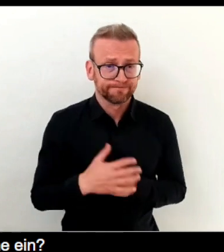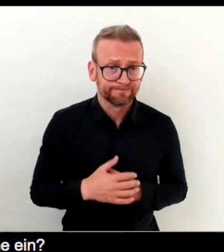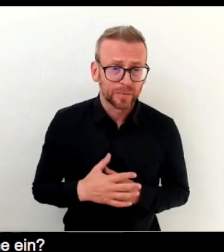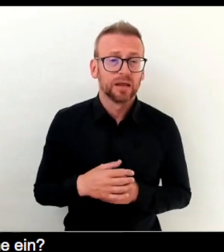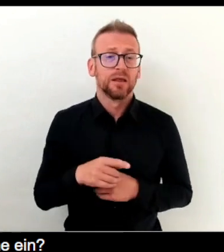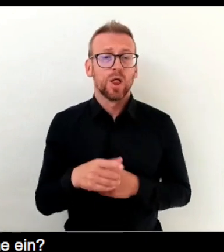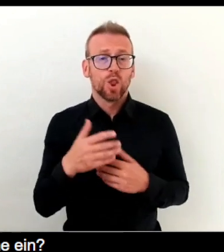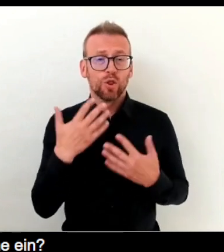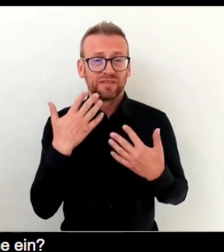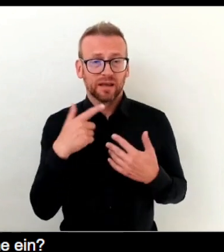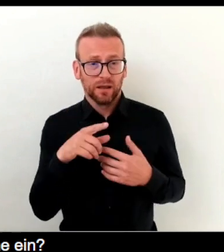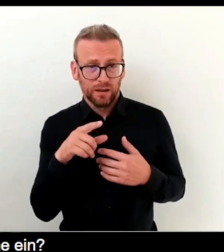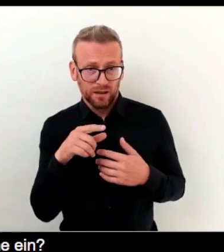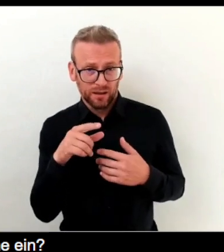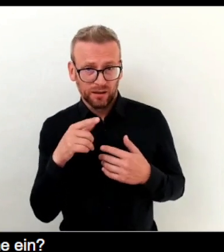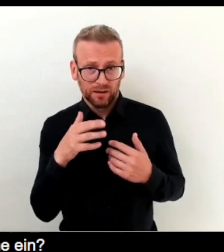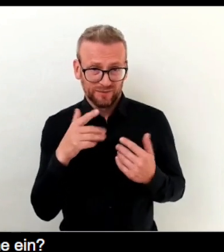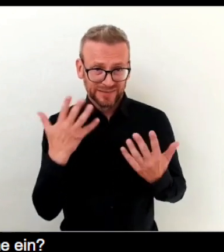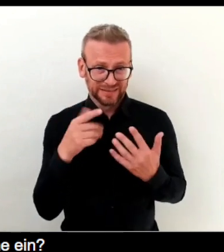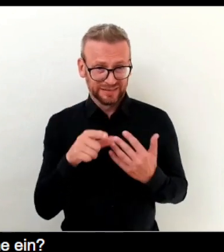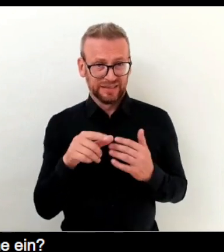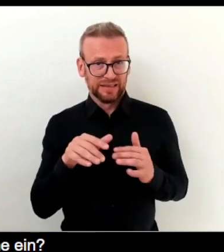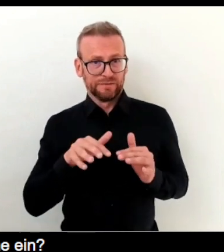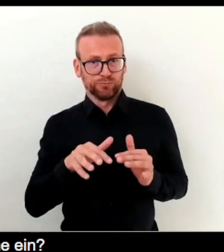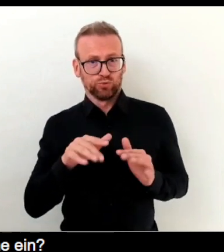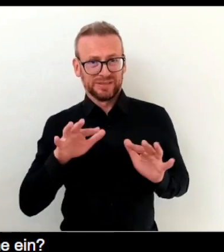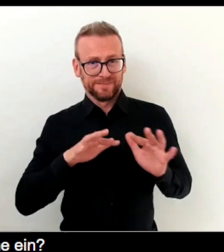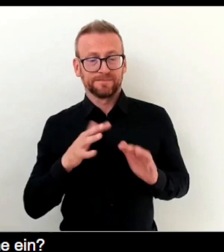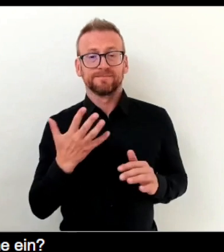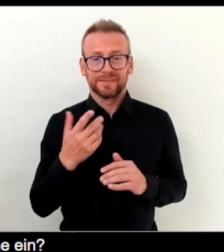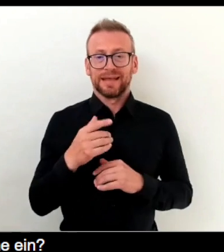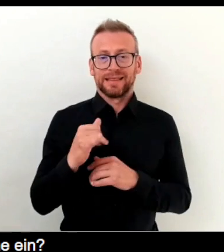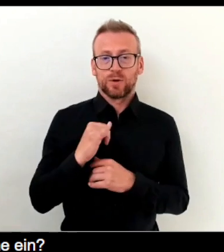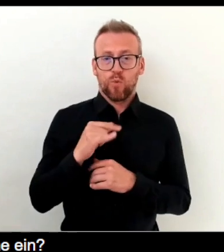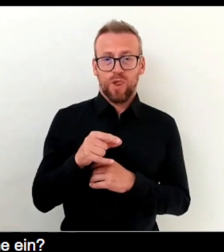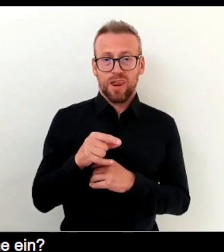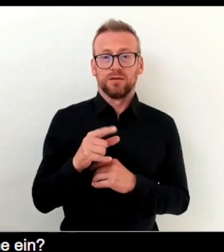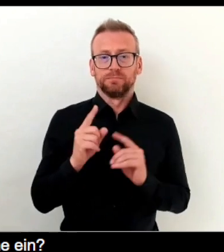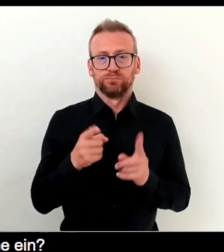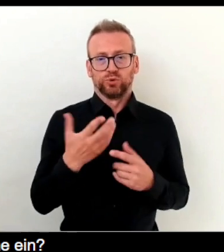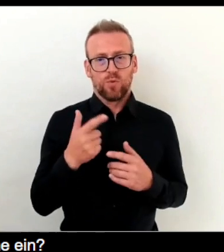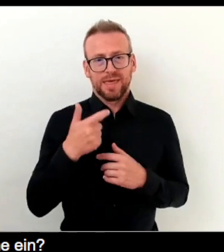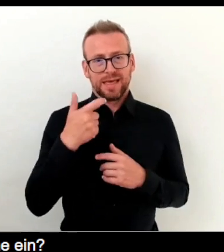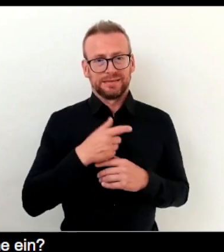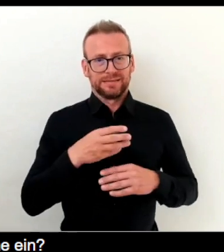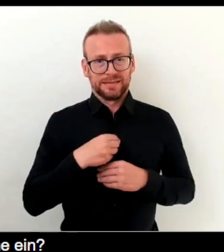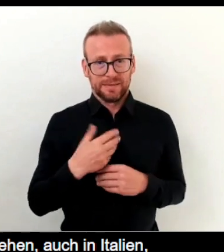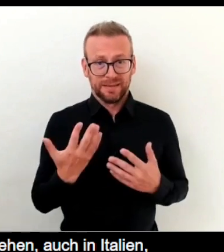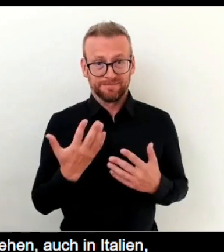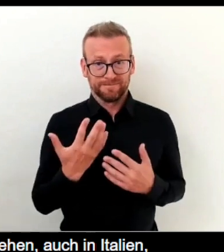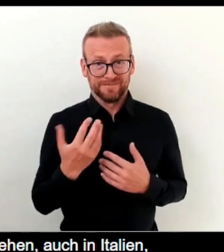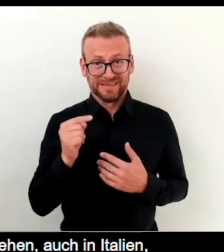Leider hat Österreich alle diese Vorschläge abgelehnt. Wir werden jetzt noch mal ein letztes Vermittlungsgespräch anbieten.